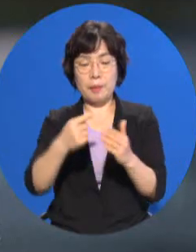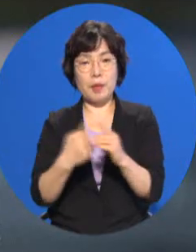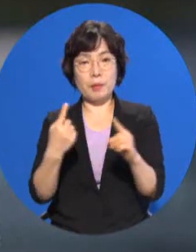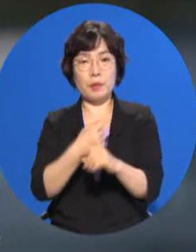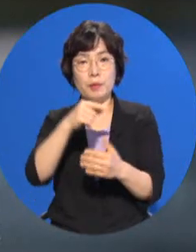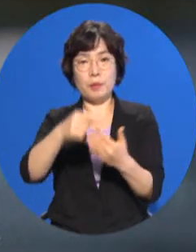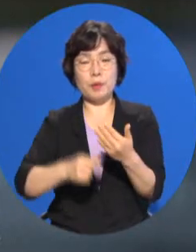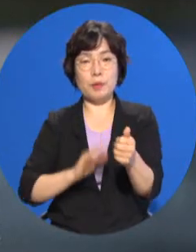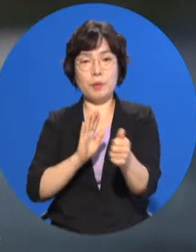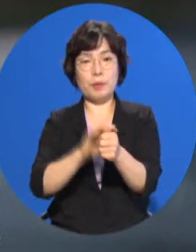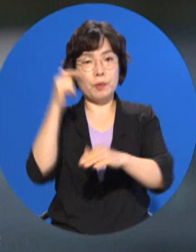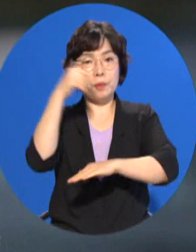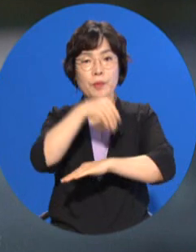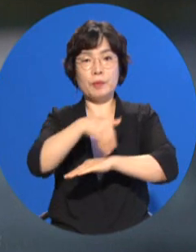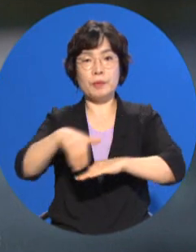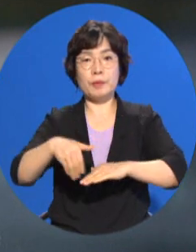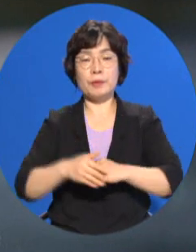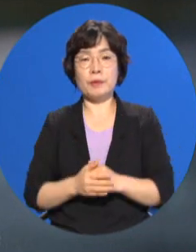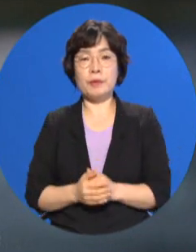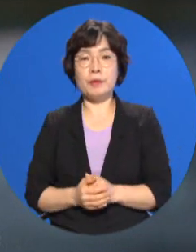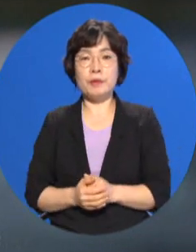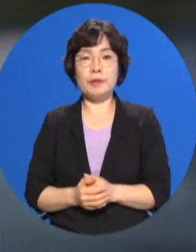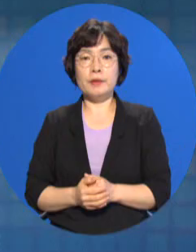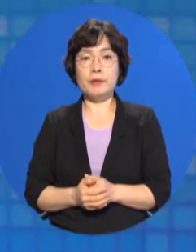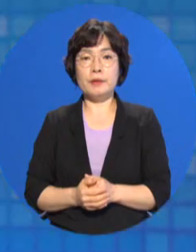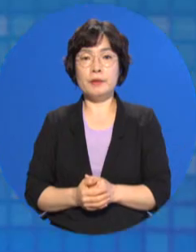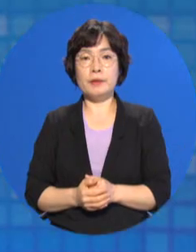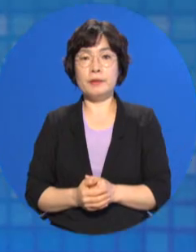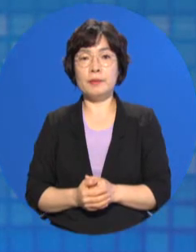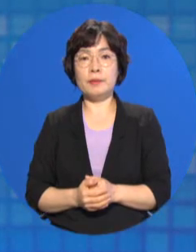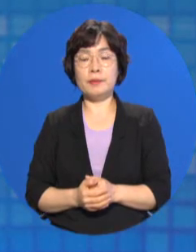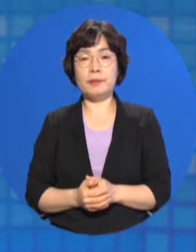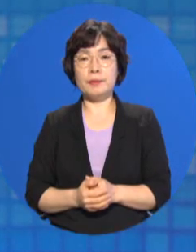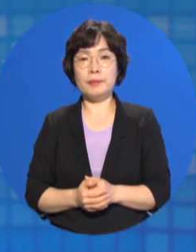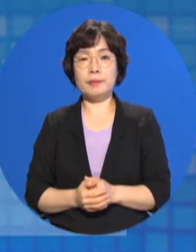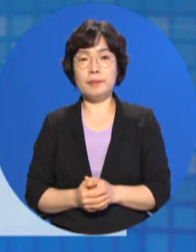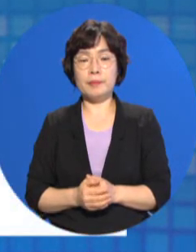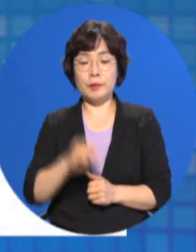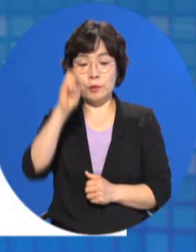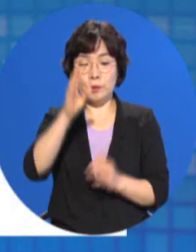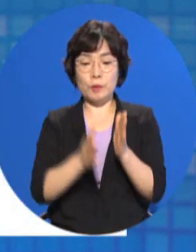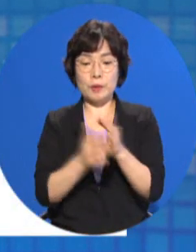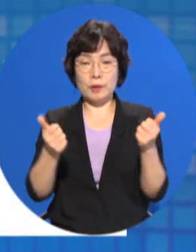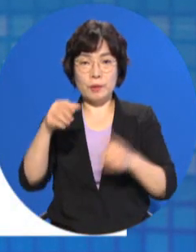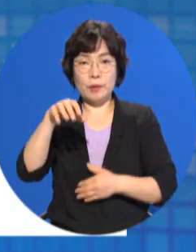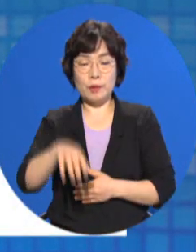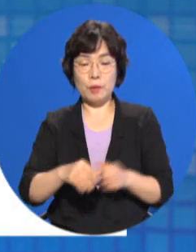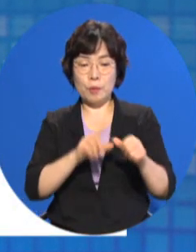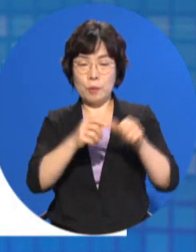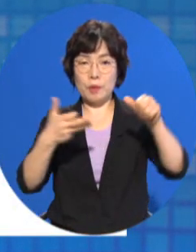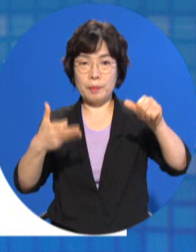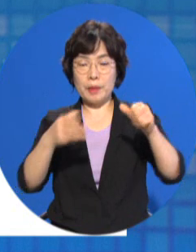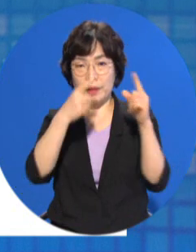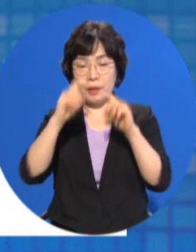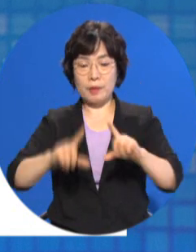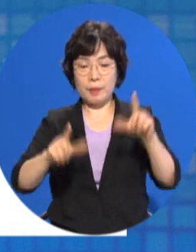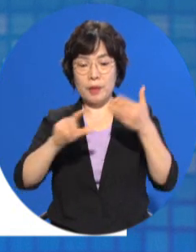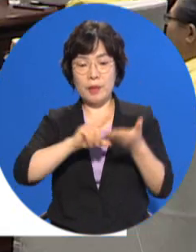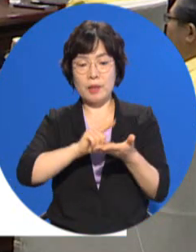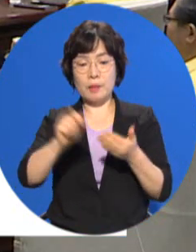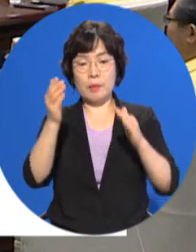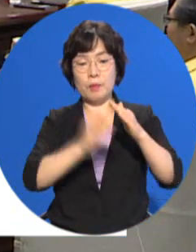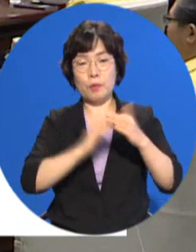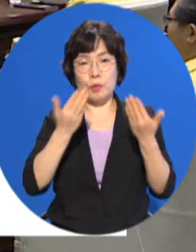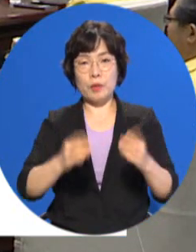프로그램도 제공할 계획이라고 덧붙였습니다. 광주시의회가 5.18 기념일을